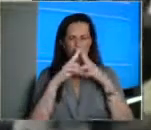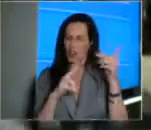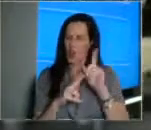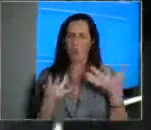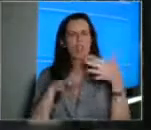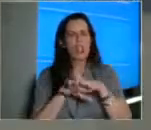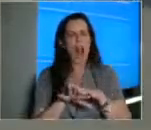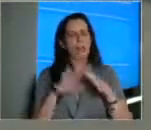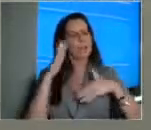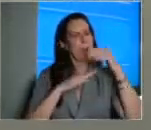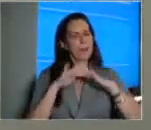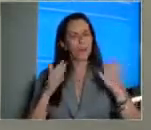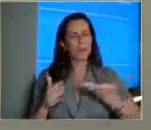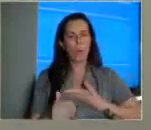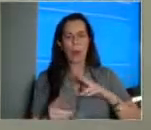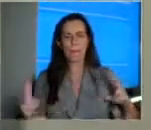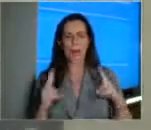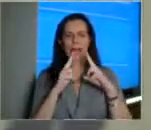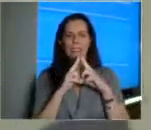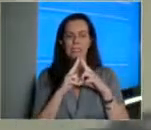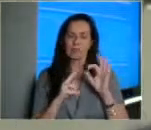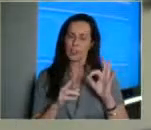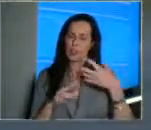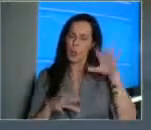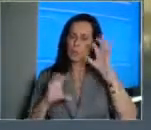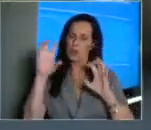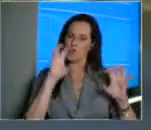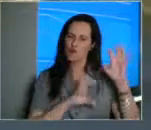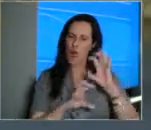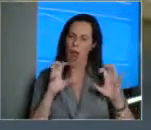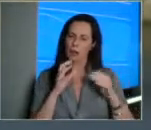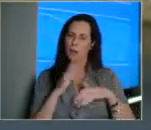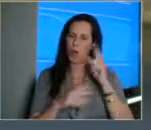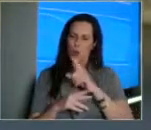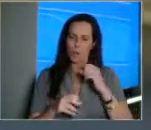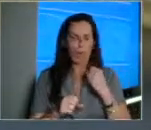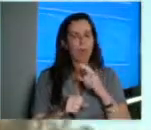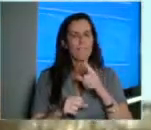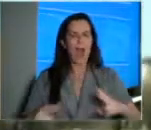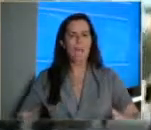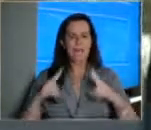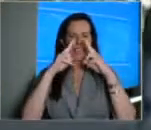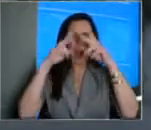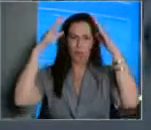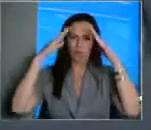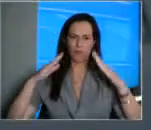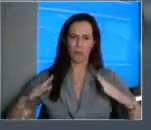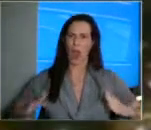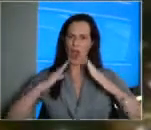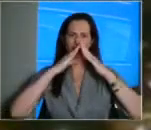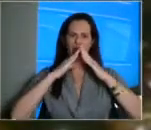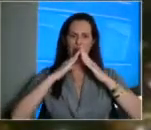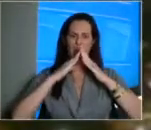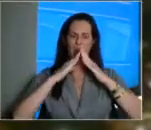משתלבת בסגנון הבנייה המקובל בפריז, שהוא סגנון מקושט ומסיבי ובנוי מאבן, לעומת המגדל שהוא חד,